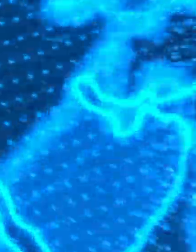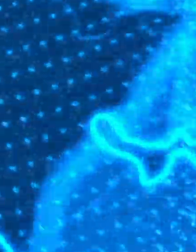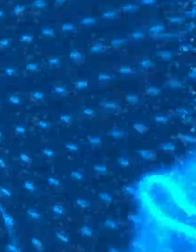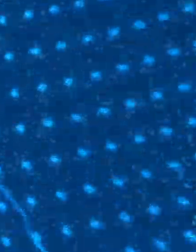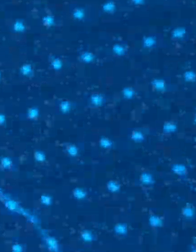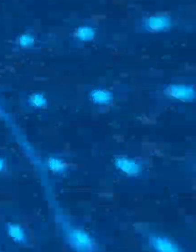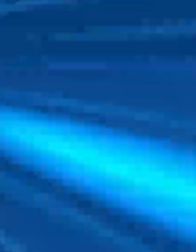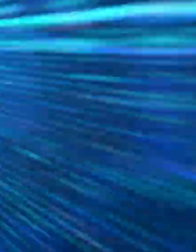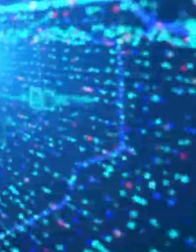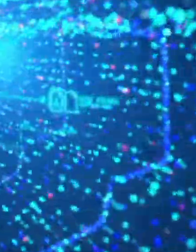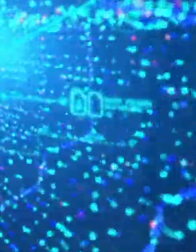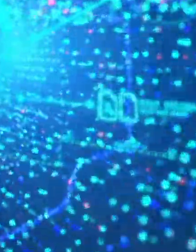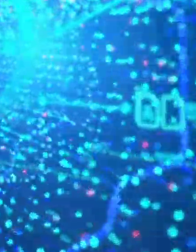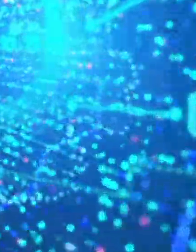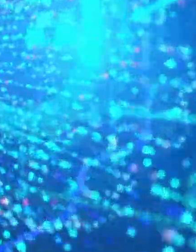Музика